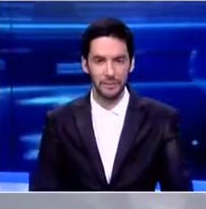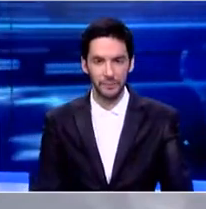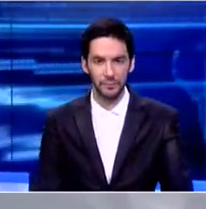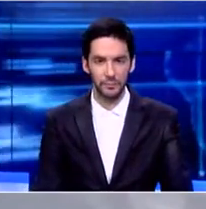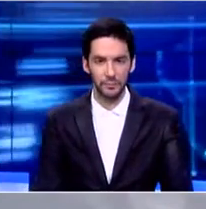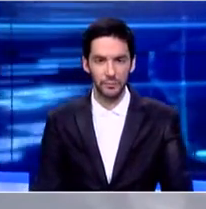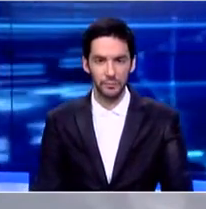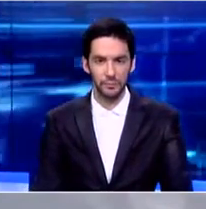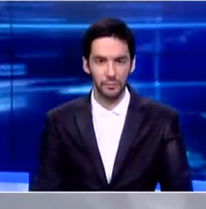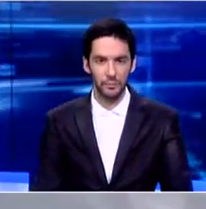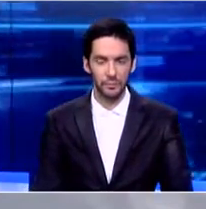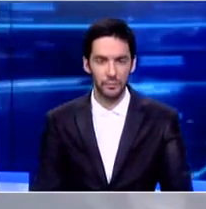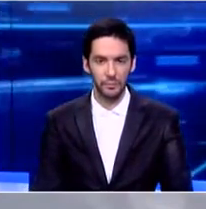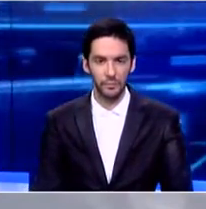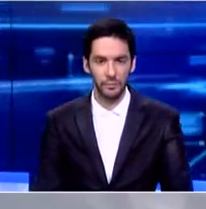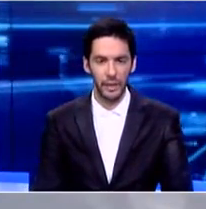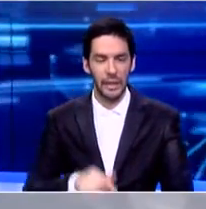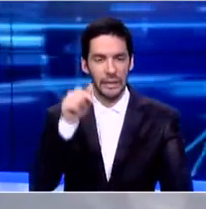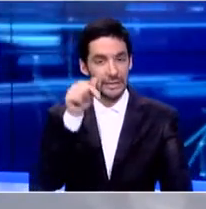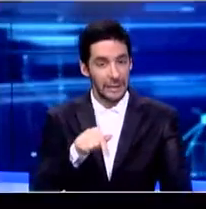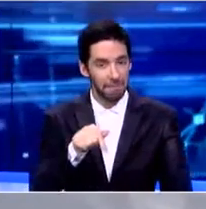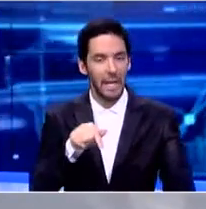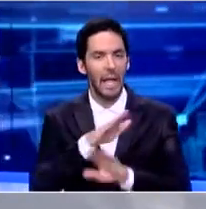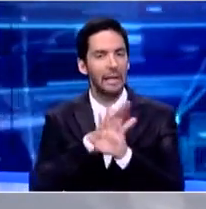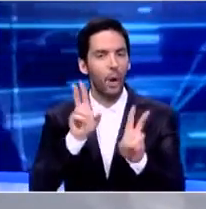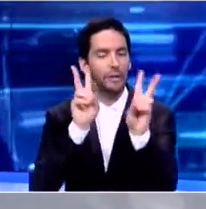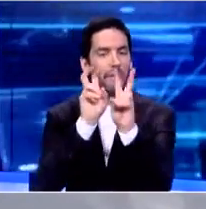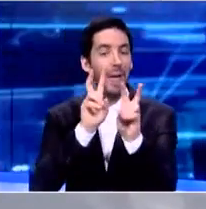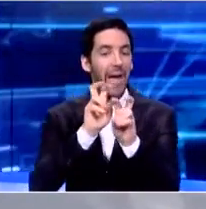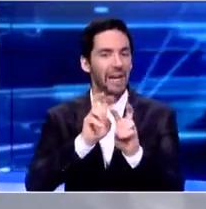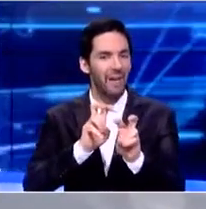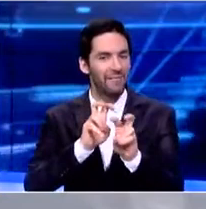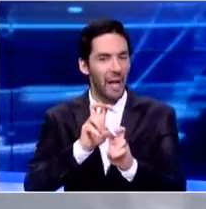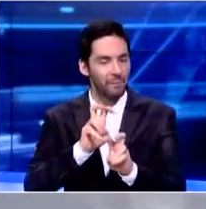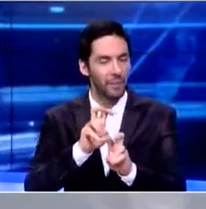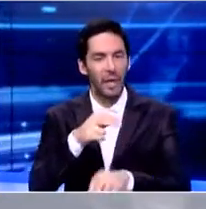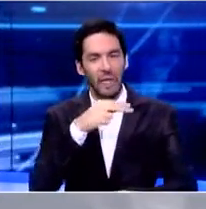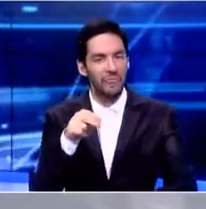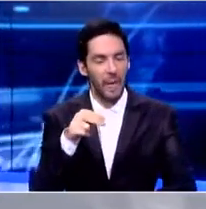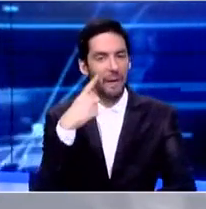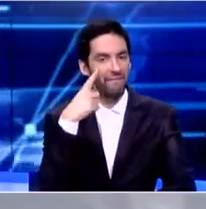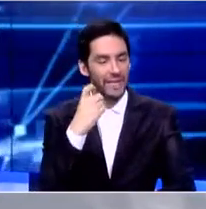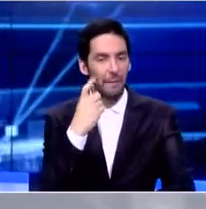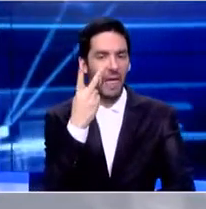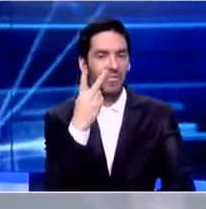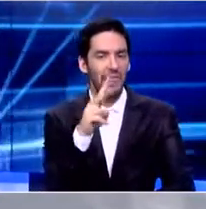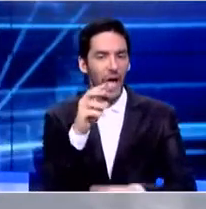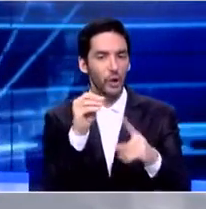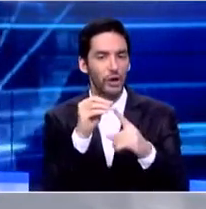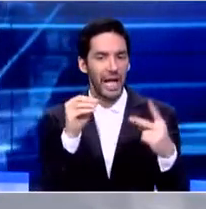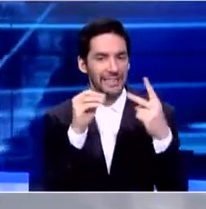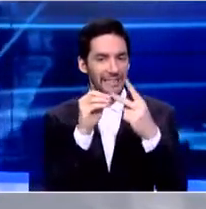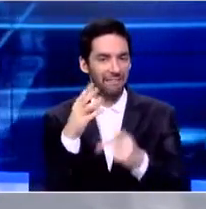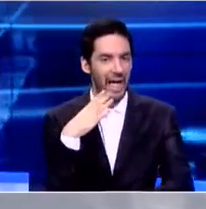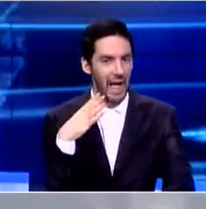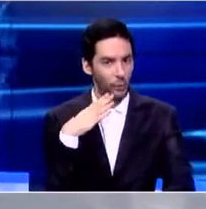ότι έχουμε ολοκληρώσει τον ποιοτικό έλεγχο για 267 από τα περιστατικά τα οποία έχουν